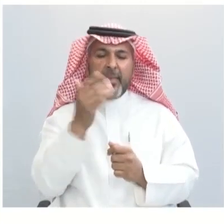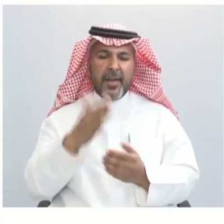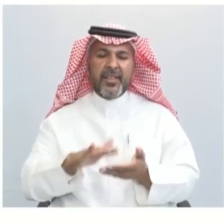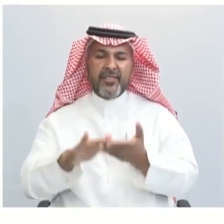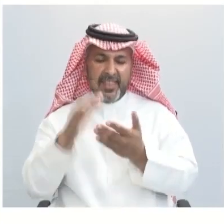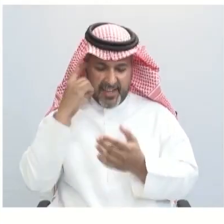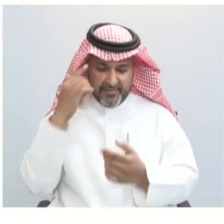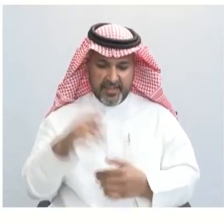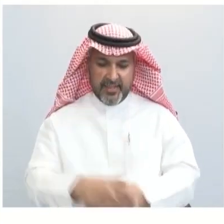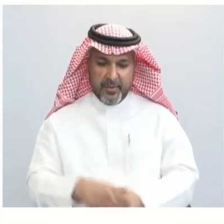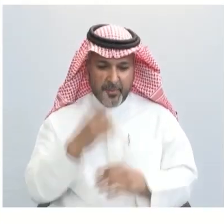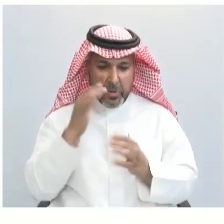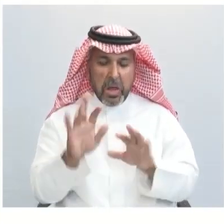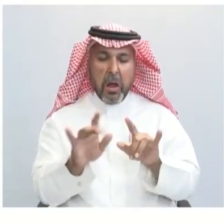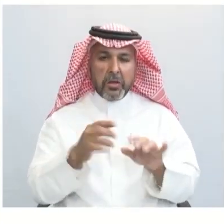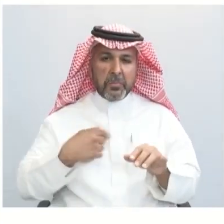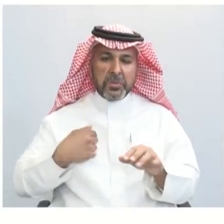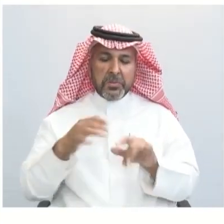مثل الإيميل